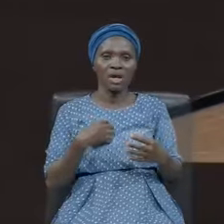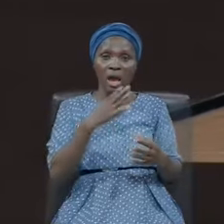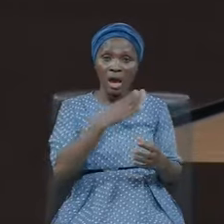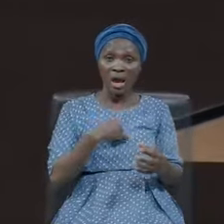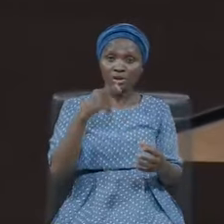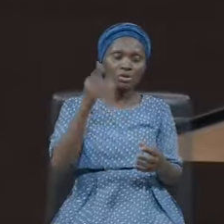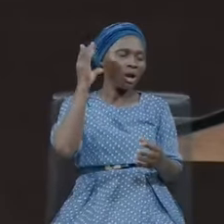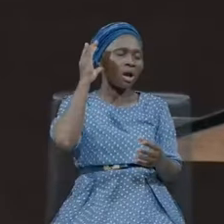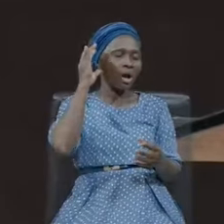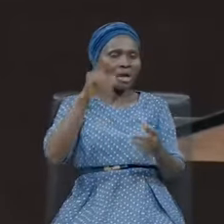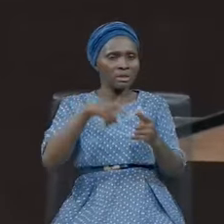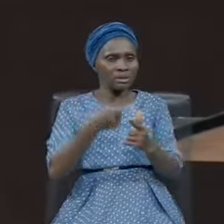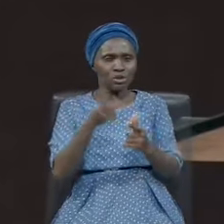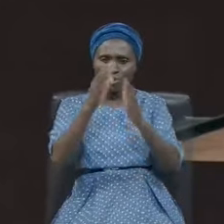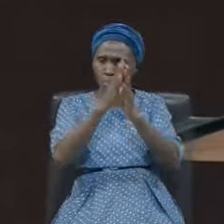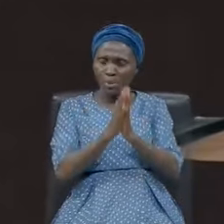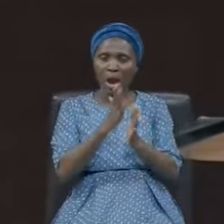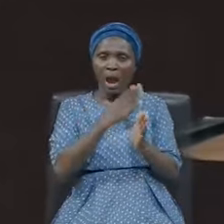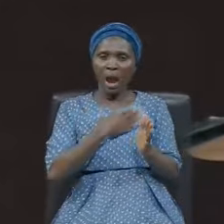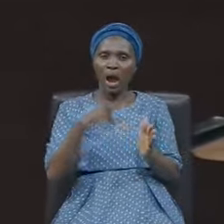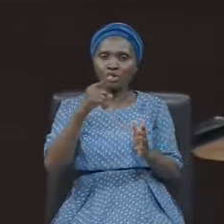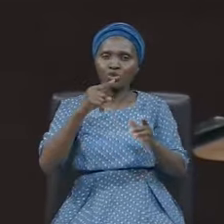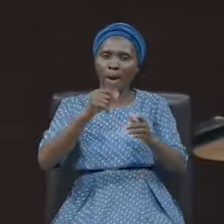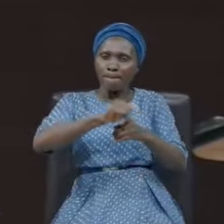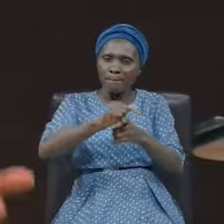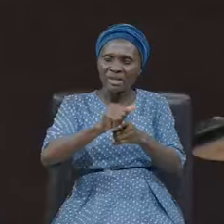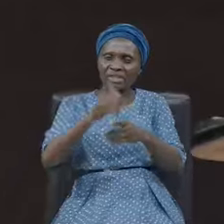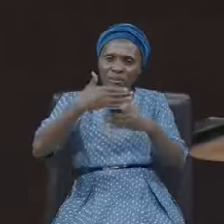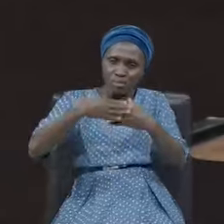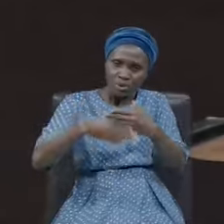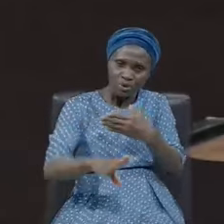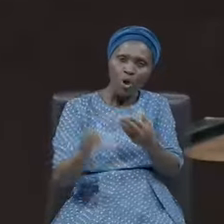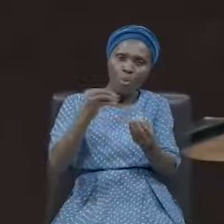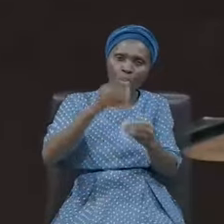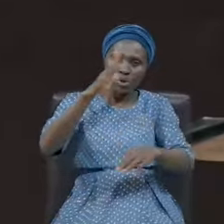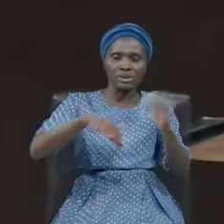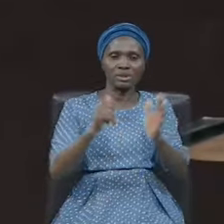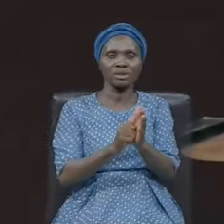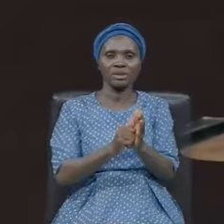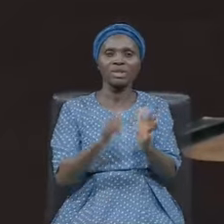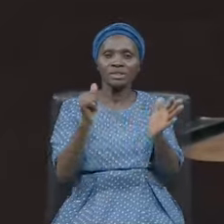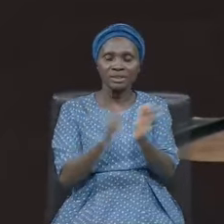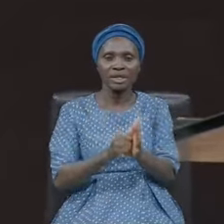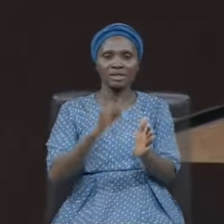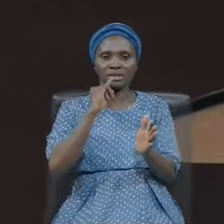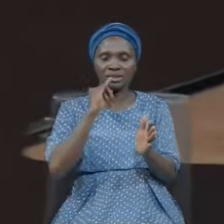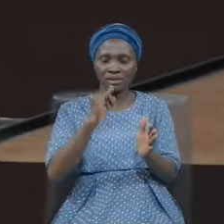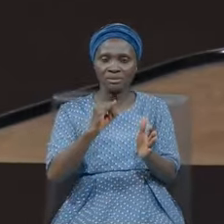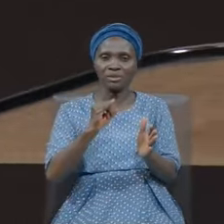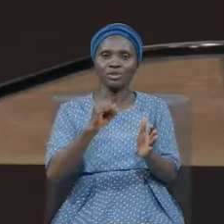cela. Même vous allez prier pour les gens qui vous persécutent. Ça, c'est